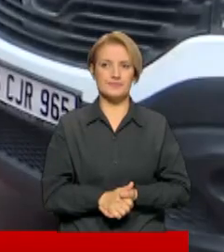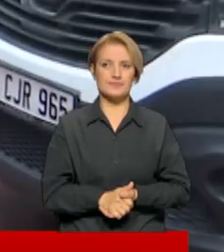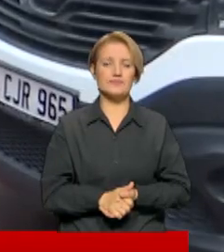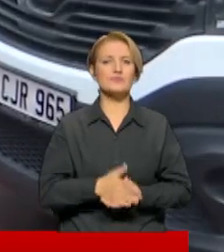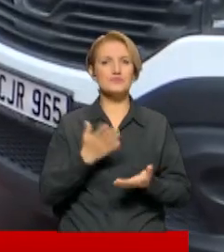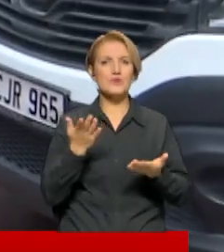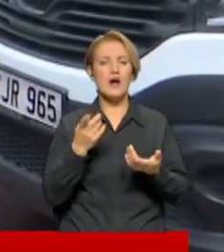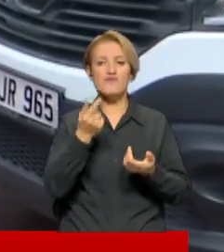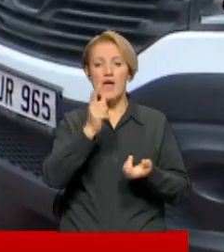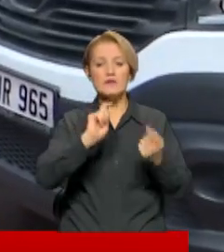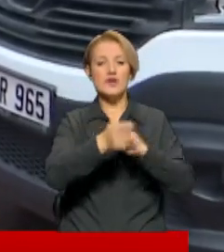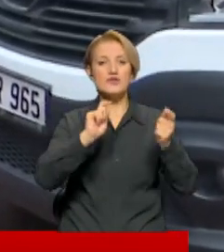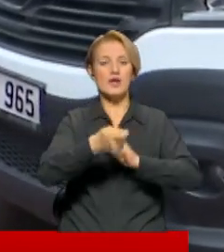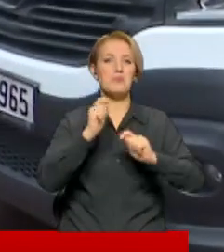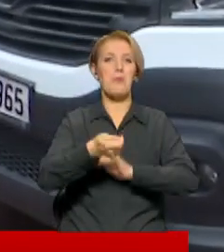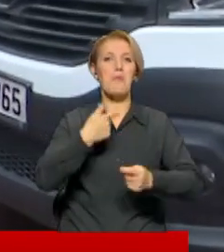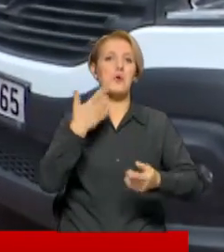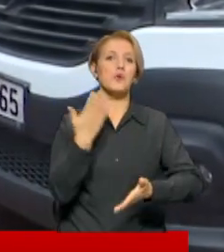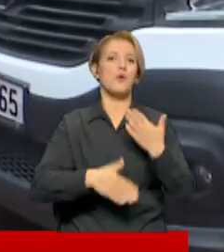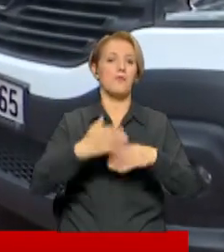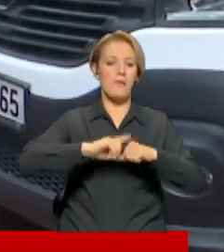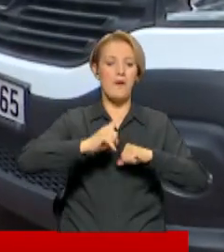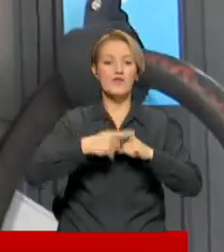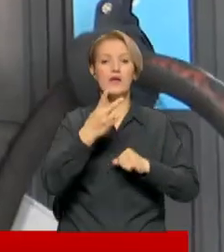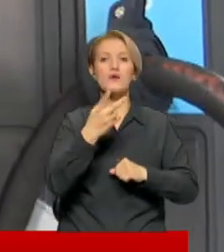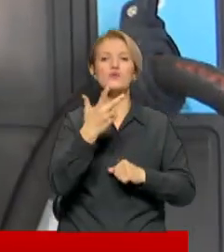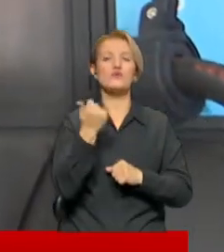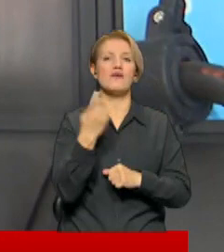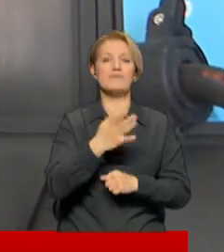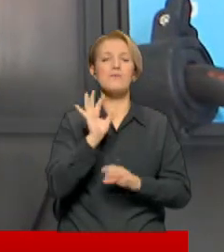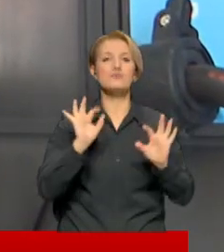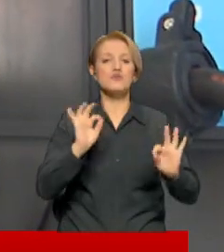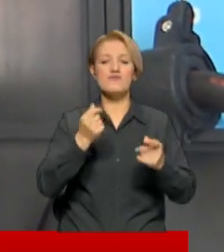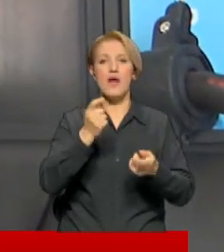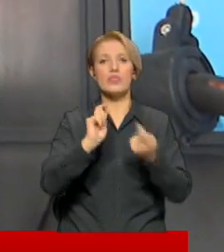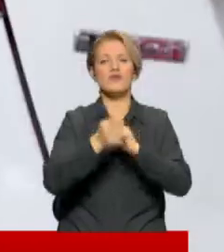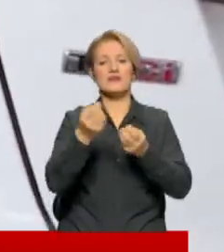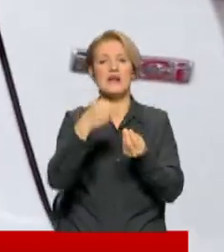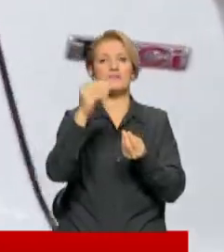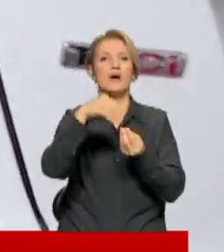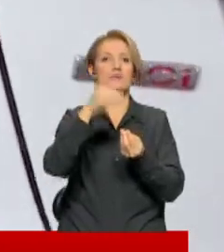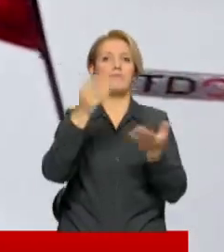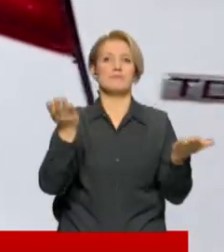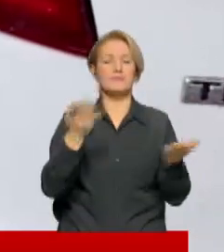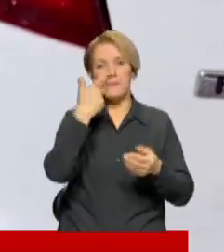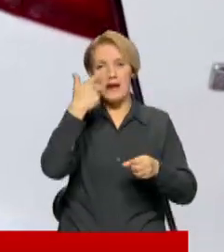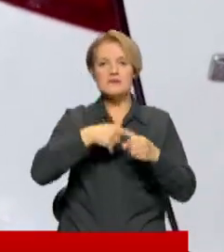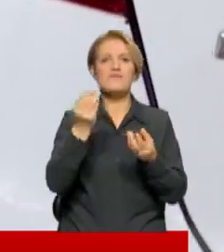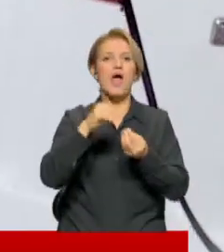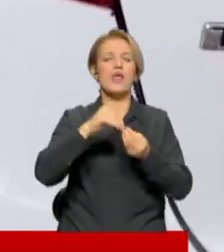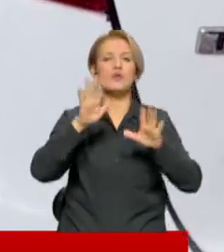sürekli fiyat değiştirmekten yorulduk haftada en az 2-3 kere mutlaka fiyat değiştiriyoruz zam zam Akaryakıt